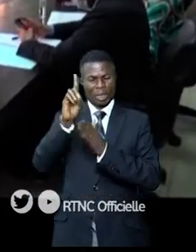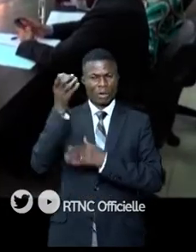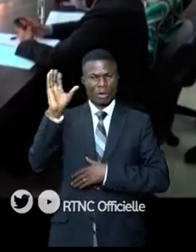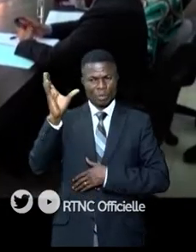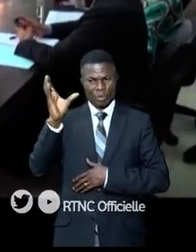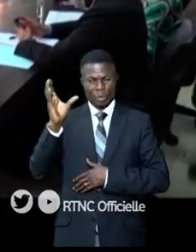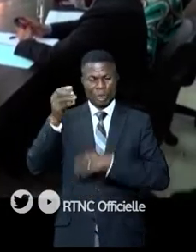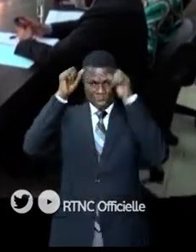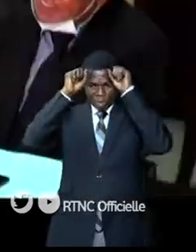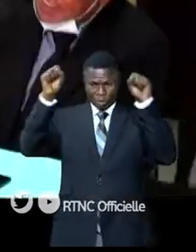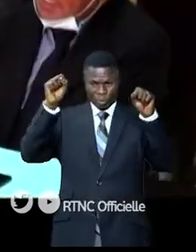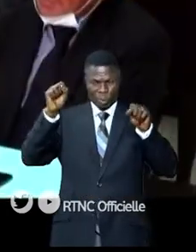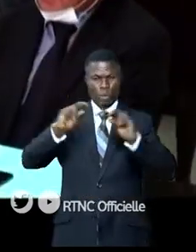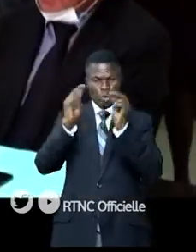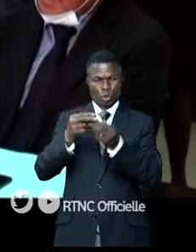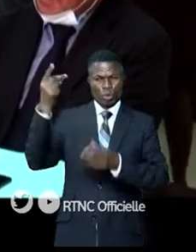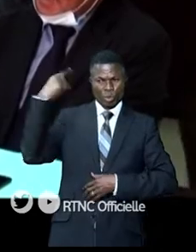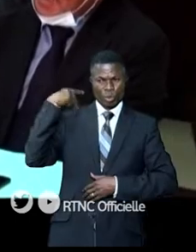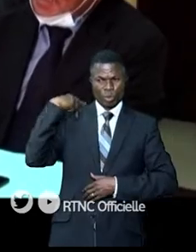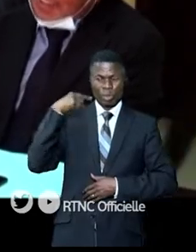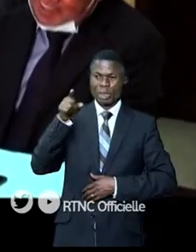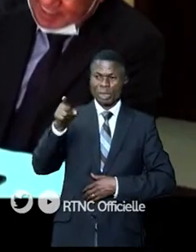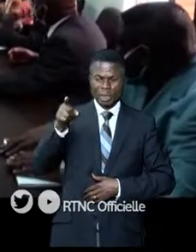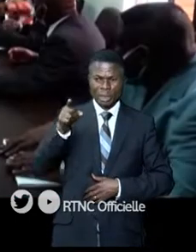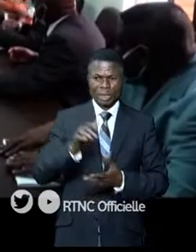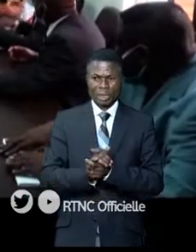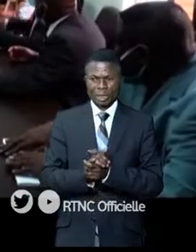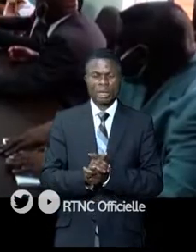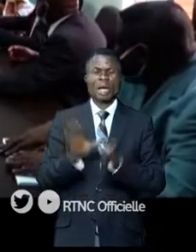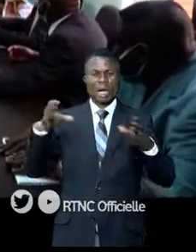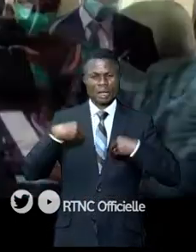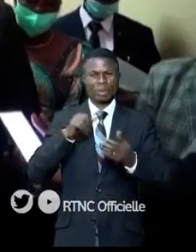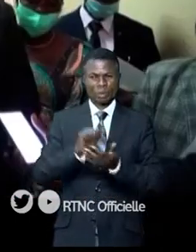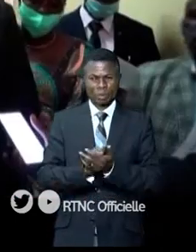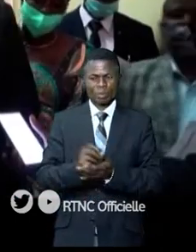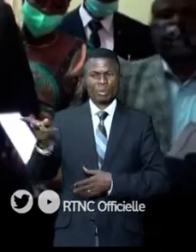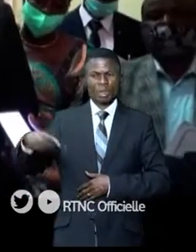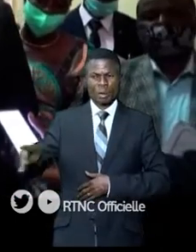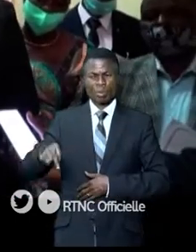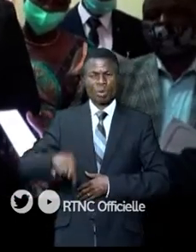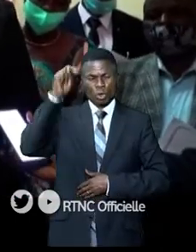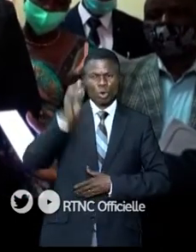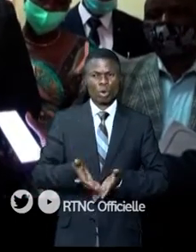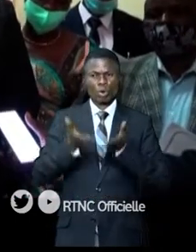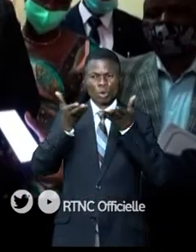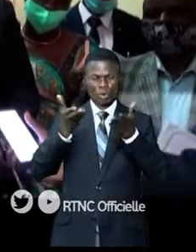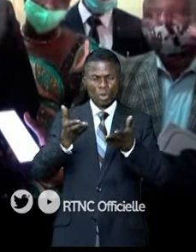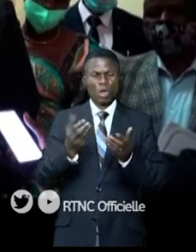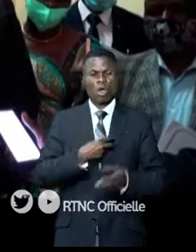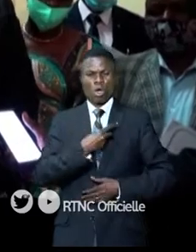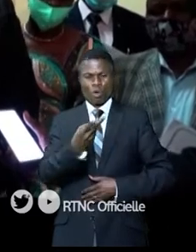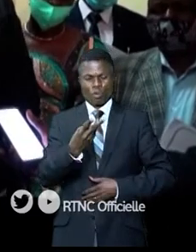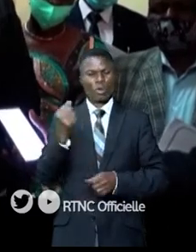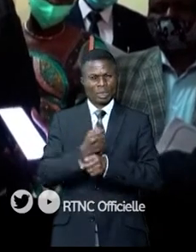rural. Le président du caucus, Senguma Mwanza, l'a confirmé. La province du Nord Kivu a une vocation